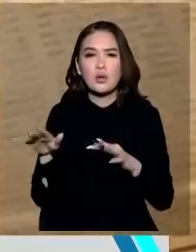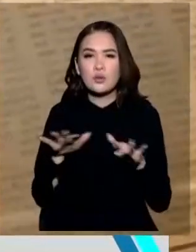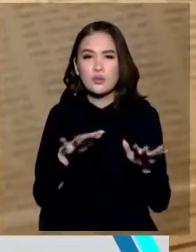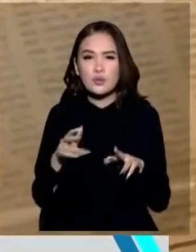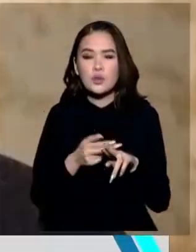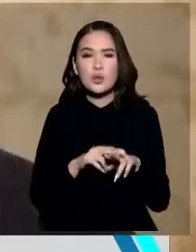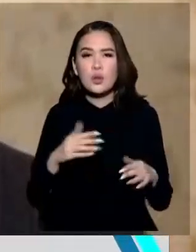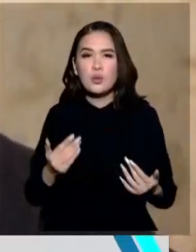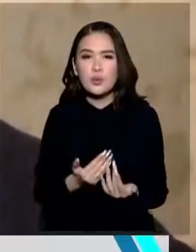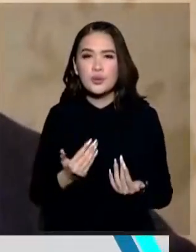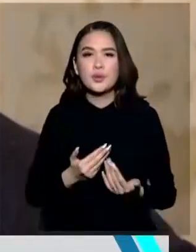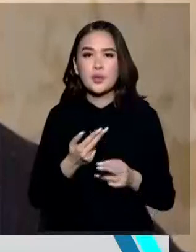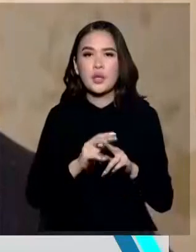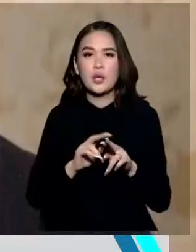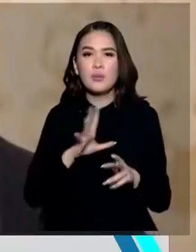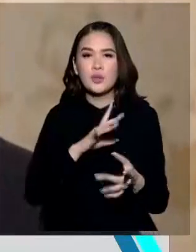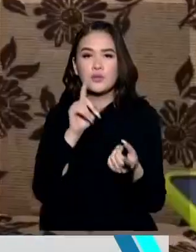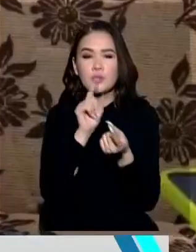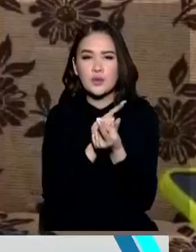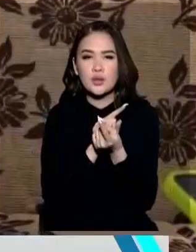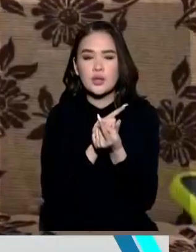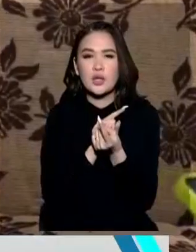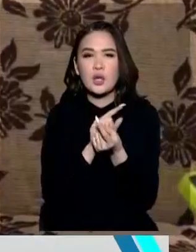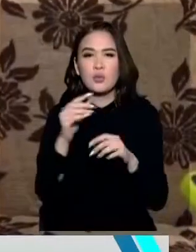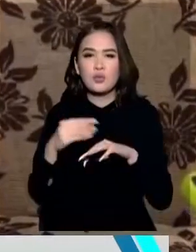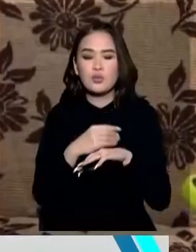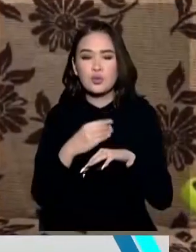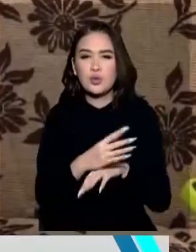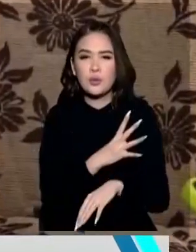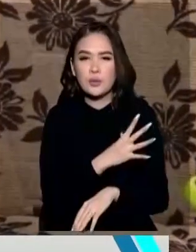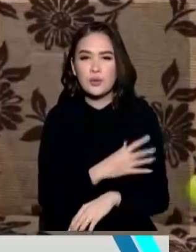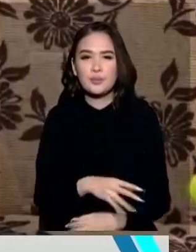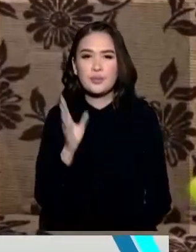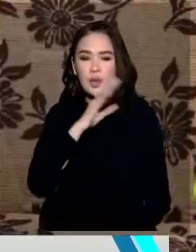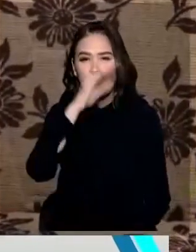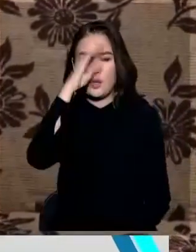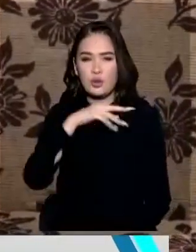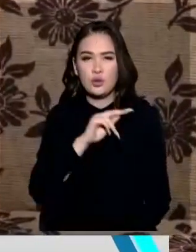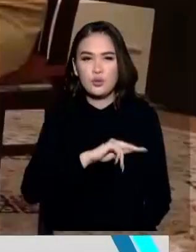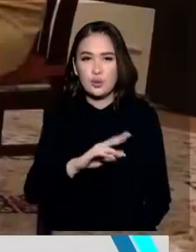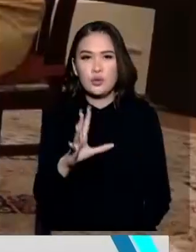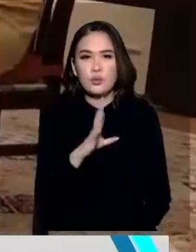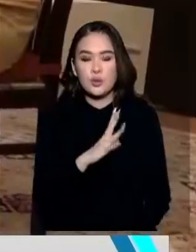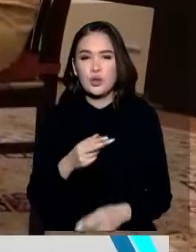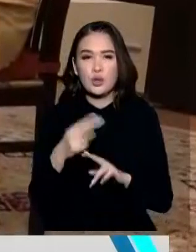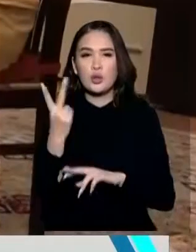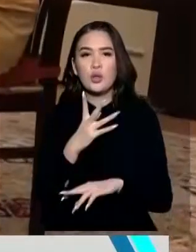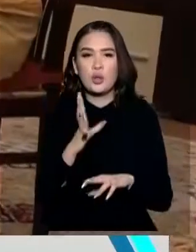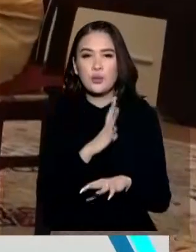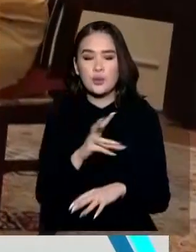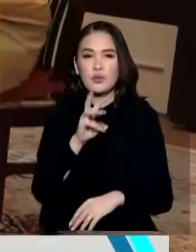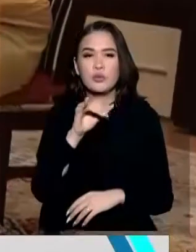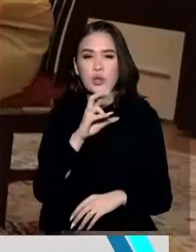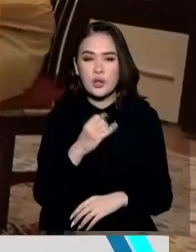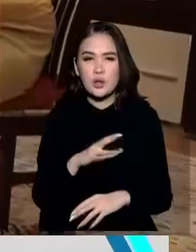жүріп өмірлік серігінде жолықтырған. Әке шешем жұмысшы болды, екеуі мұнай саласында